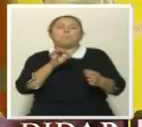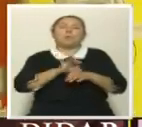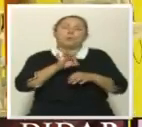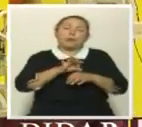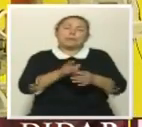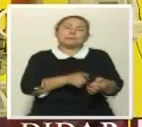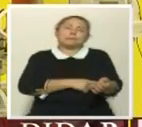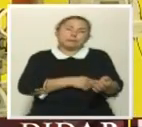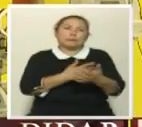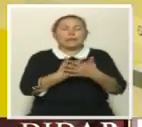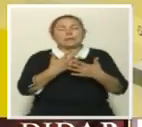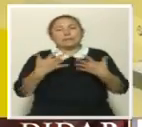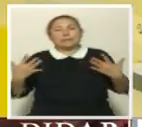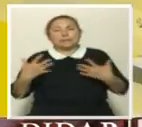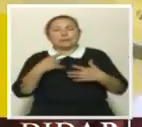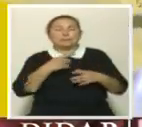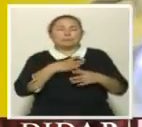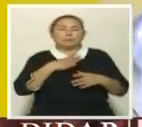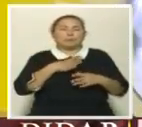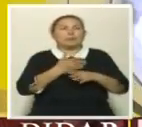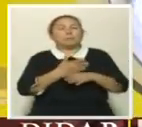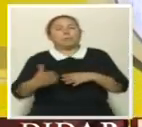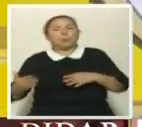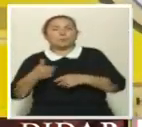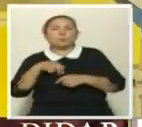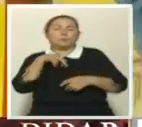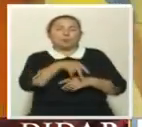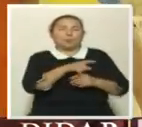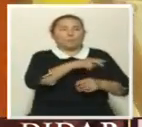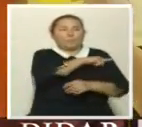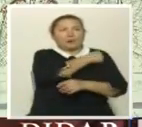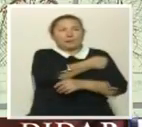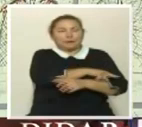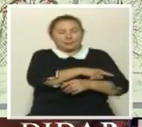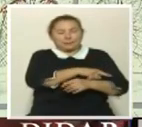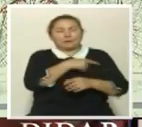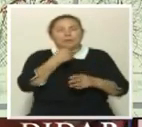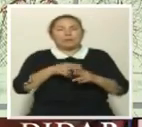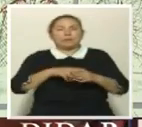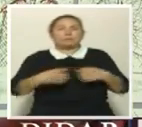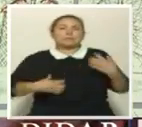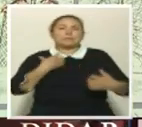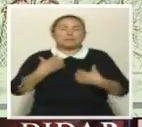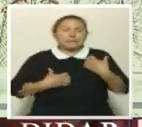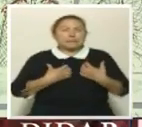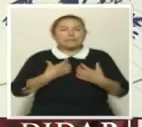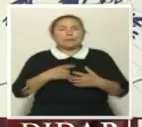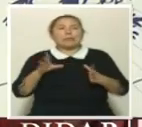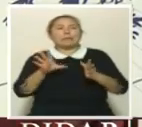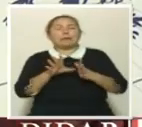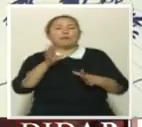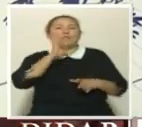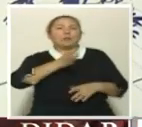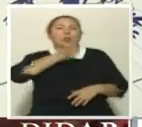пайда болуына күнделікті өмір салты да әсер етеді. Соның ішінде дұрыс тамақтанбау, ұйқының бұзылуы, стресске түсу, энергетикалық